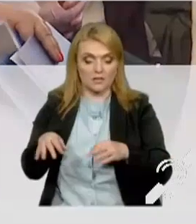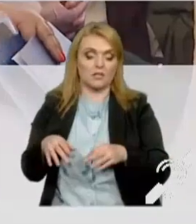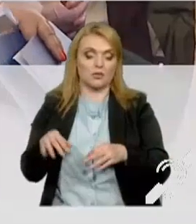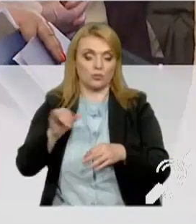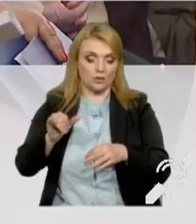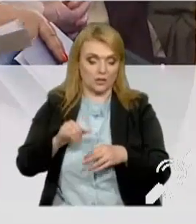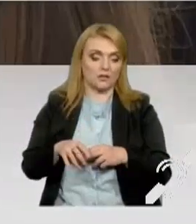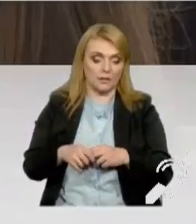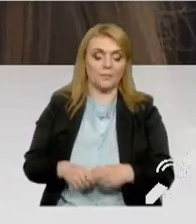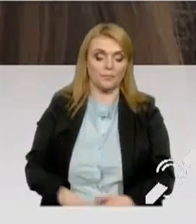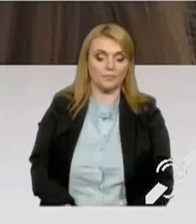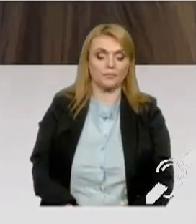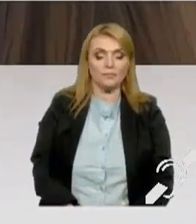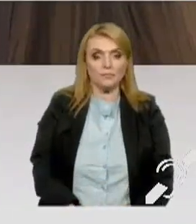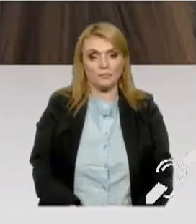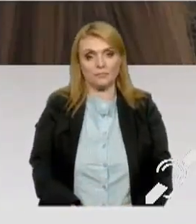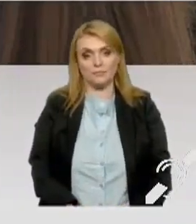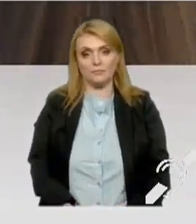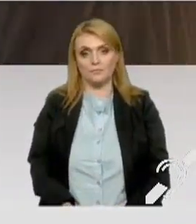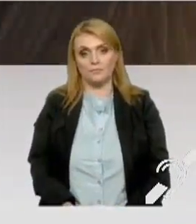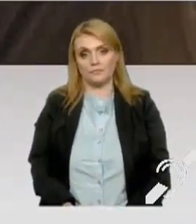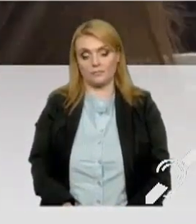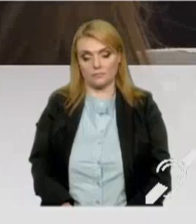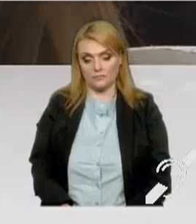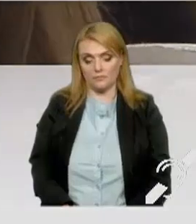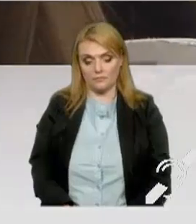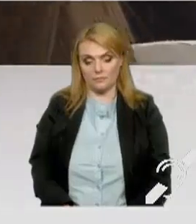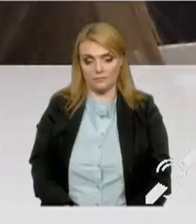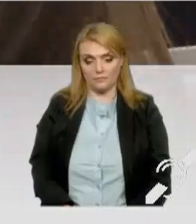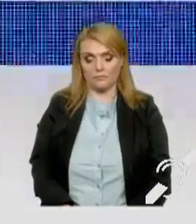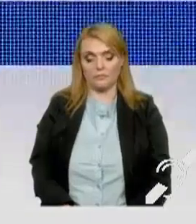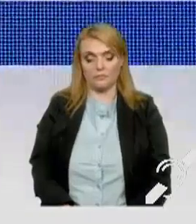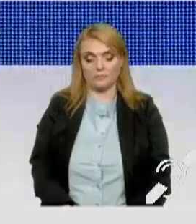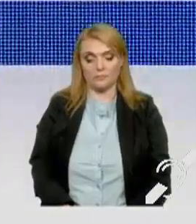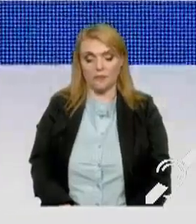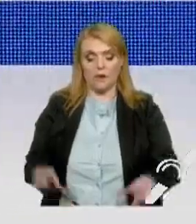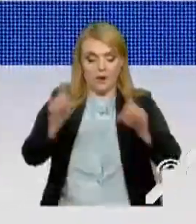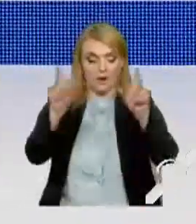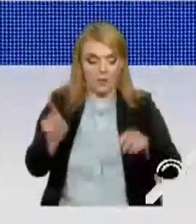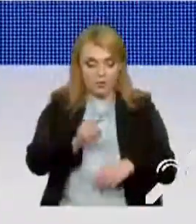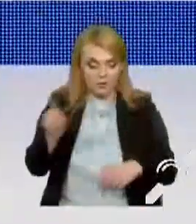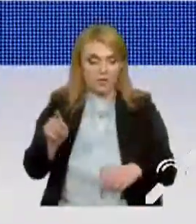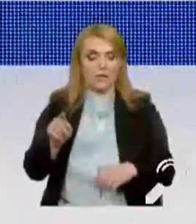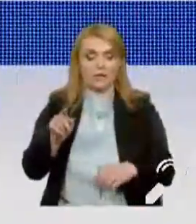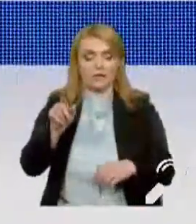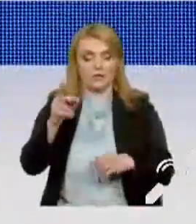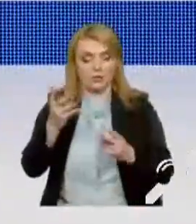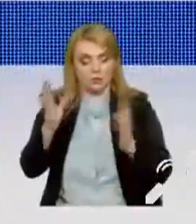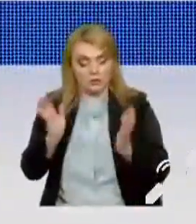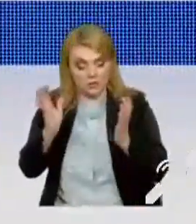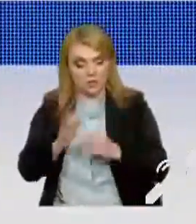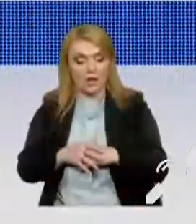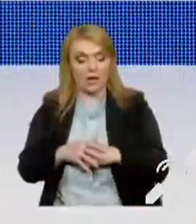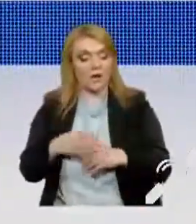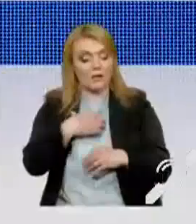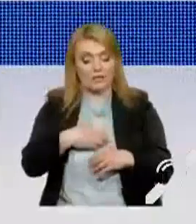submarine, industriile creative și culturale, precum și muzeile și instituțiile culturale. Este foarte important să ne asigurăm ca